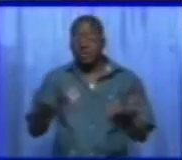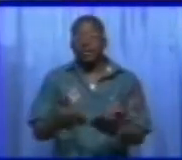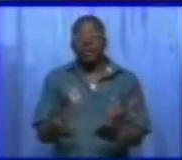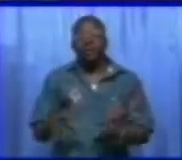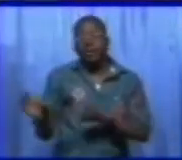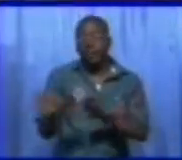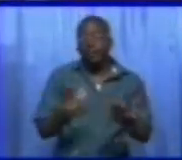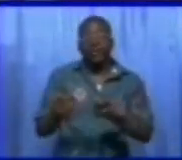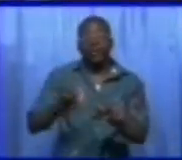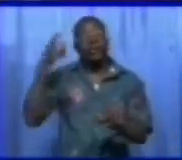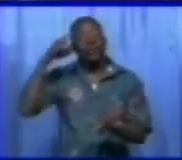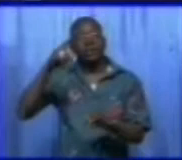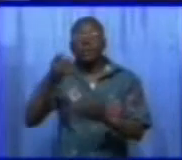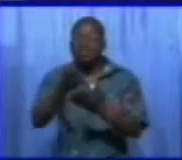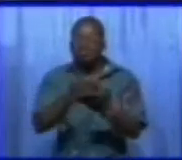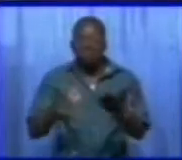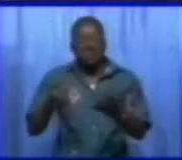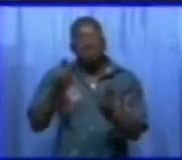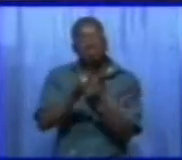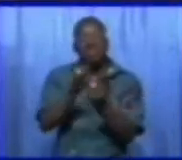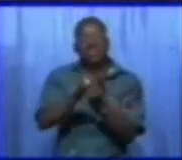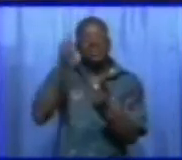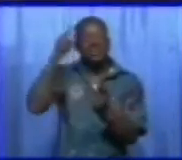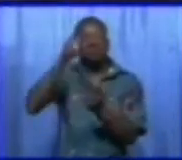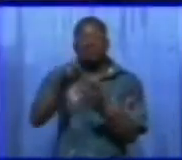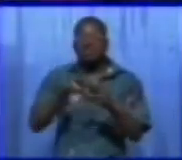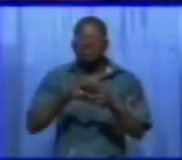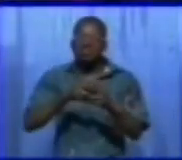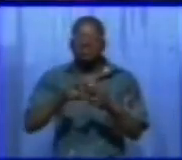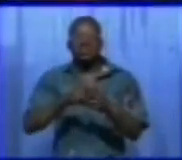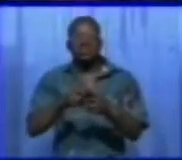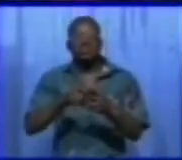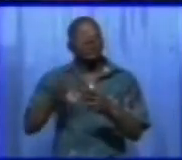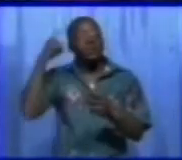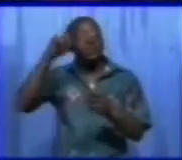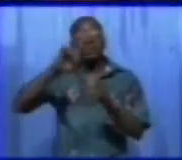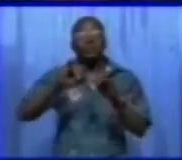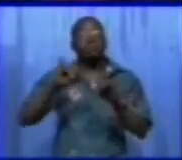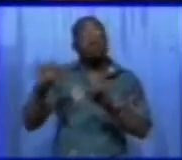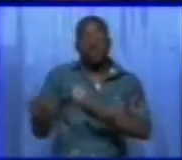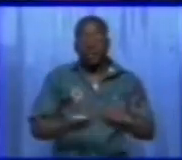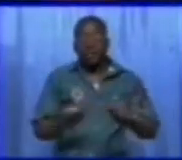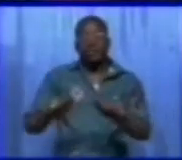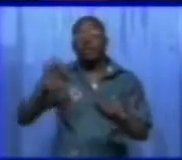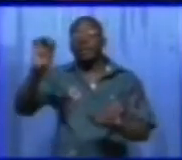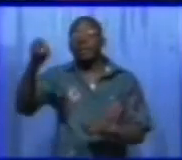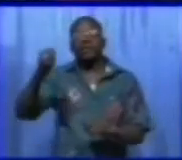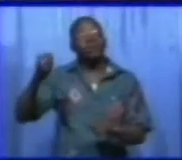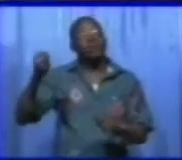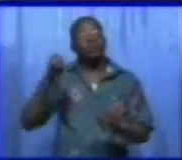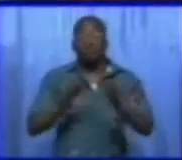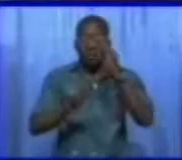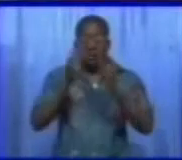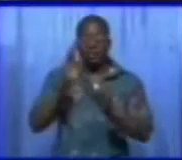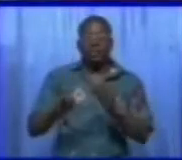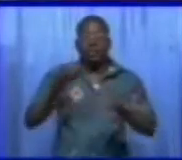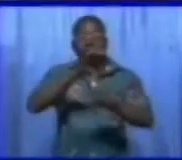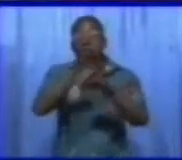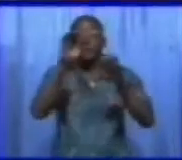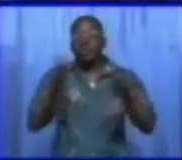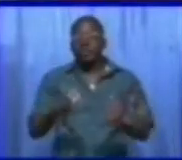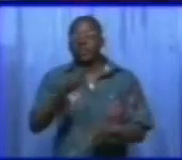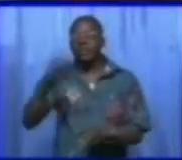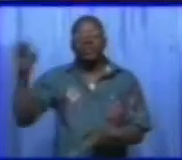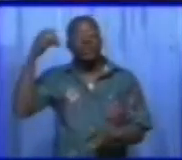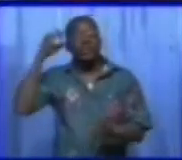une petite rétrospective très courte, très rapide, très dense sur l'actualité juridique des entreprises au Burkina Faso. Qu'est-ce qui compte